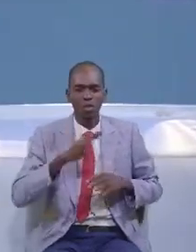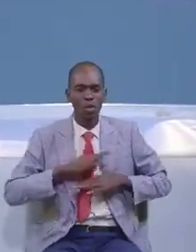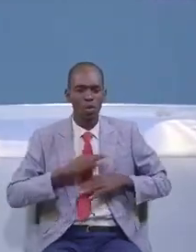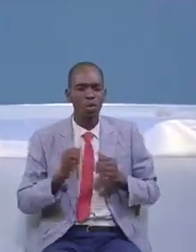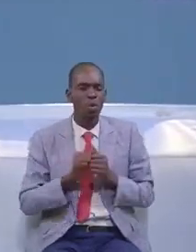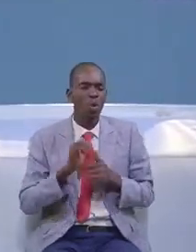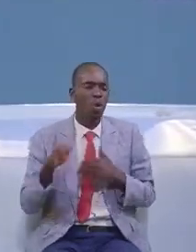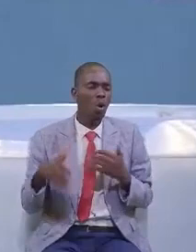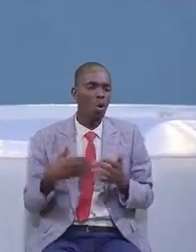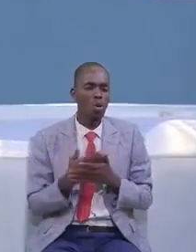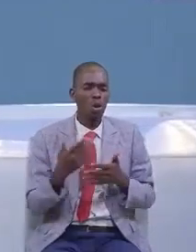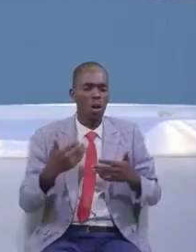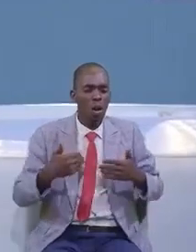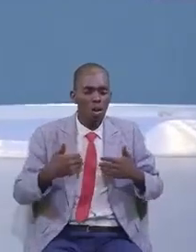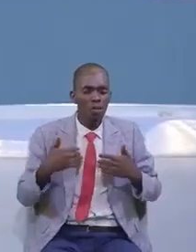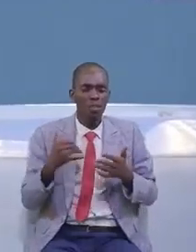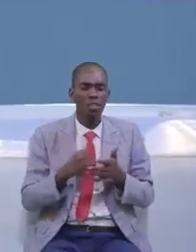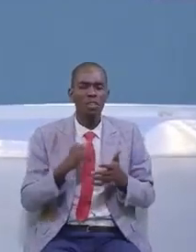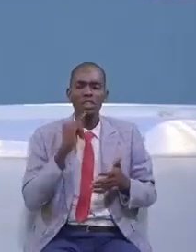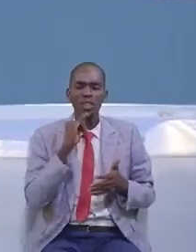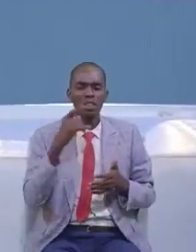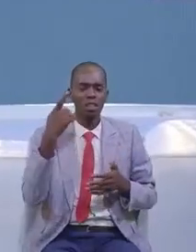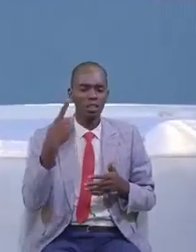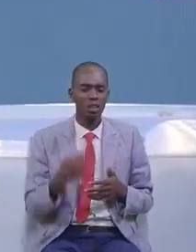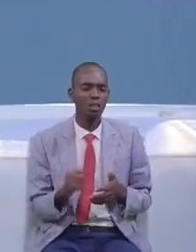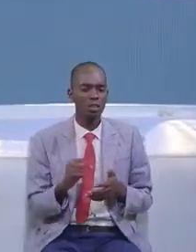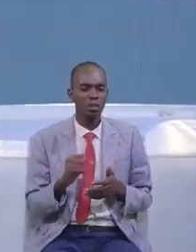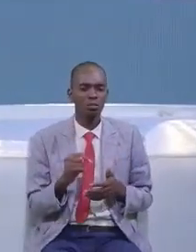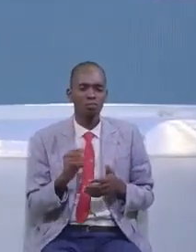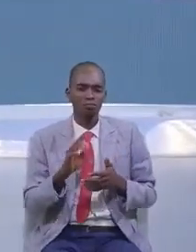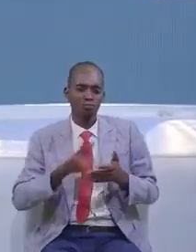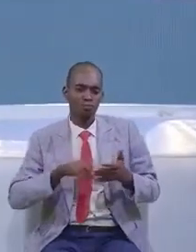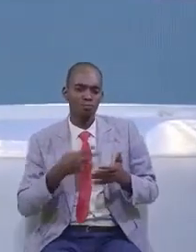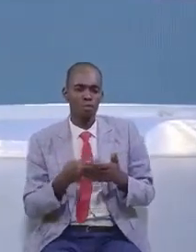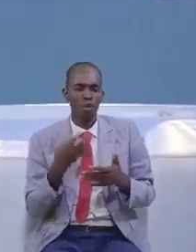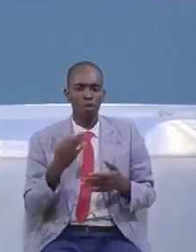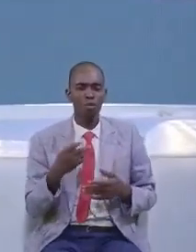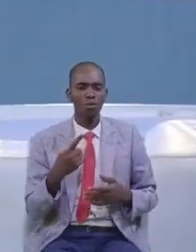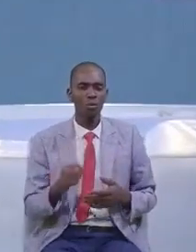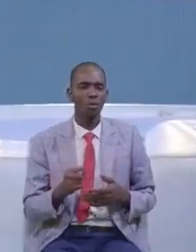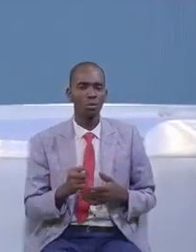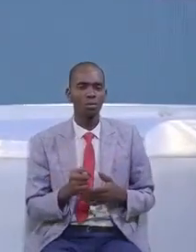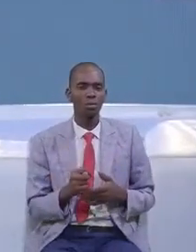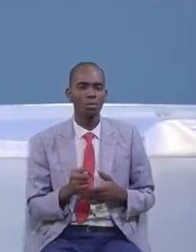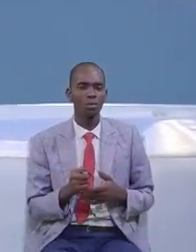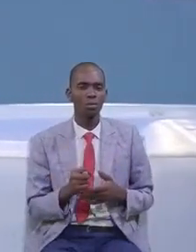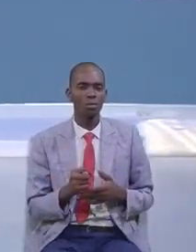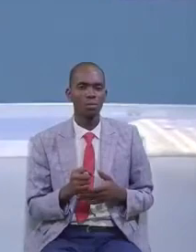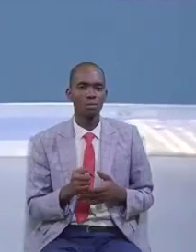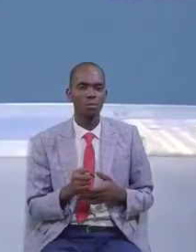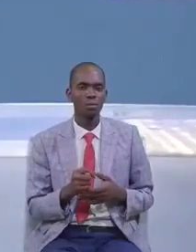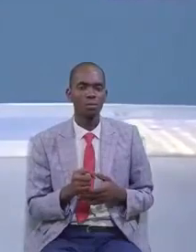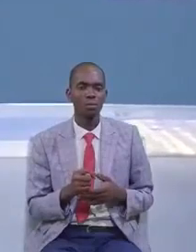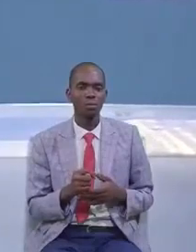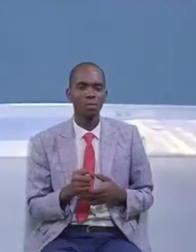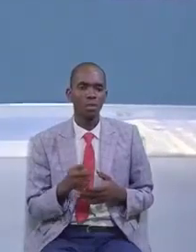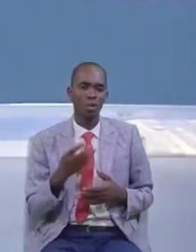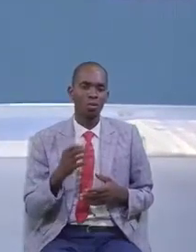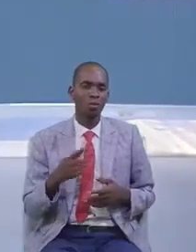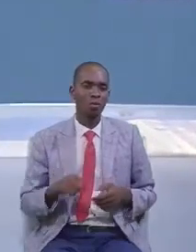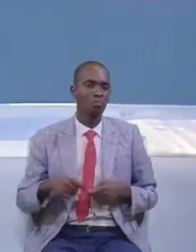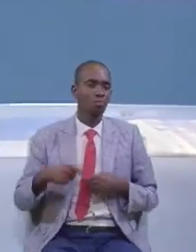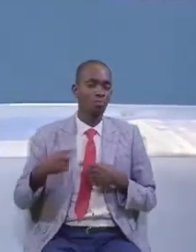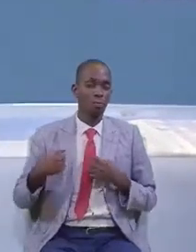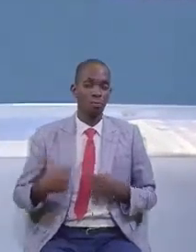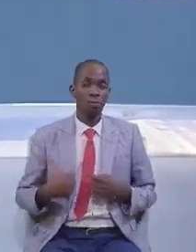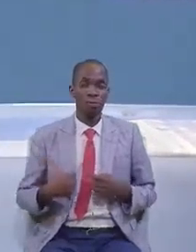has is the thought of his heart. తన హృదయములో ఎంత నిరోధించే శక్తులు పనిచేస్తున్నా అతను ముందుకు వెళ్ళగలుగుతున్నా అంటే దానికి కారణం అతని హృదయములో ఉన్న